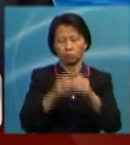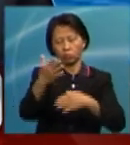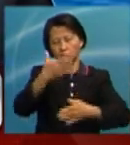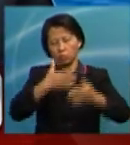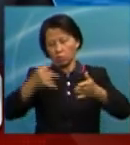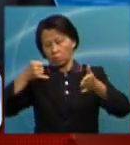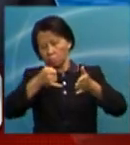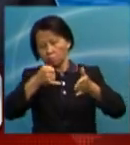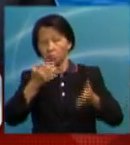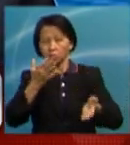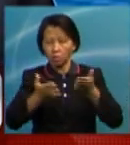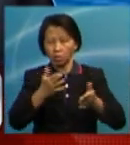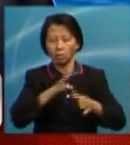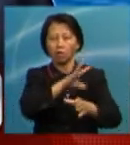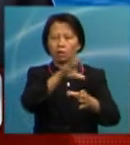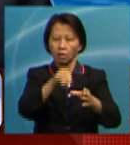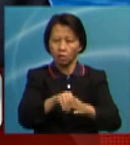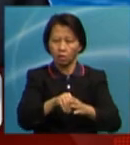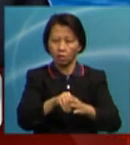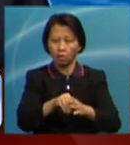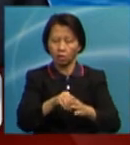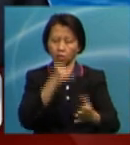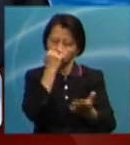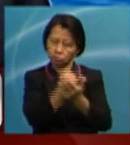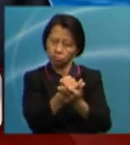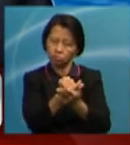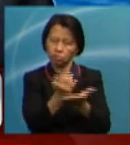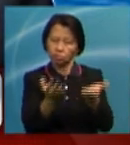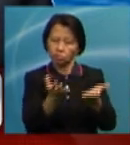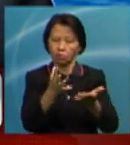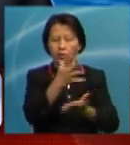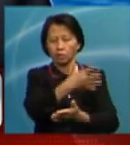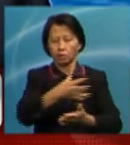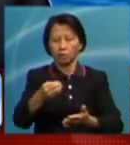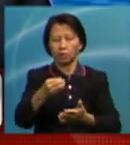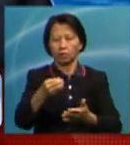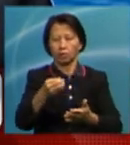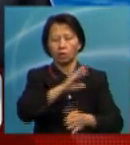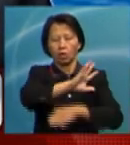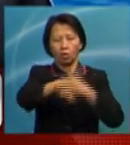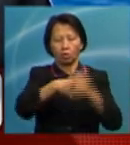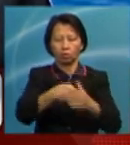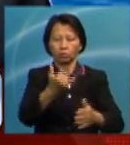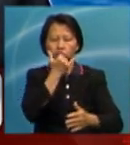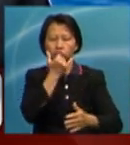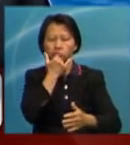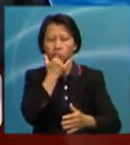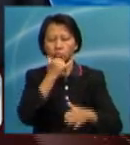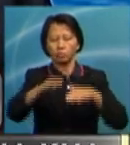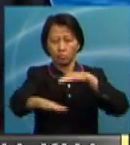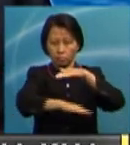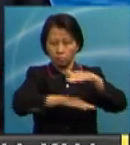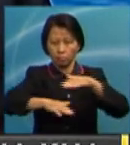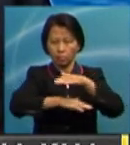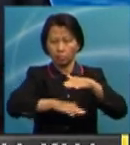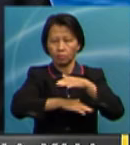sabotage includes act of terrorism and also all offenses under